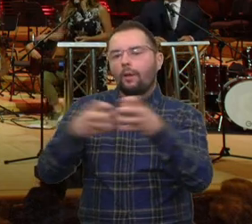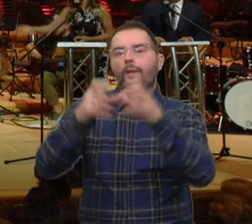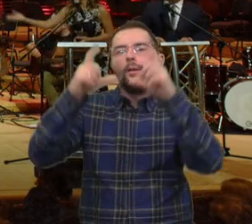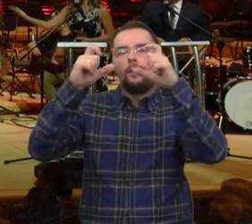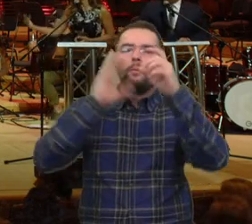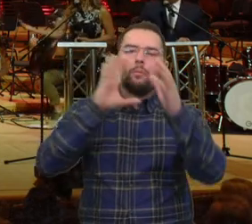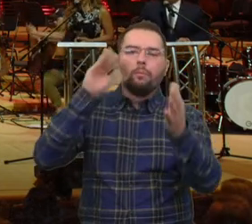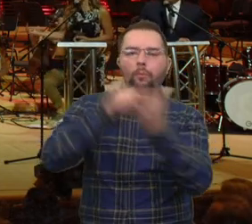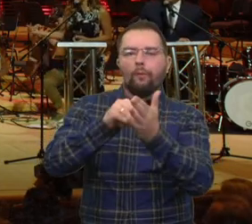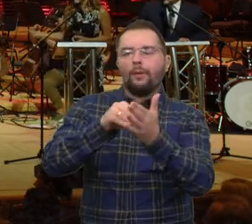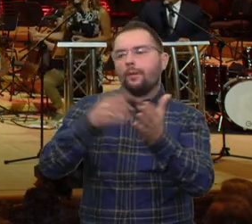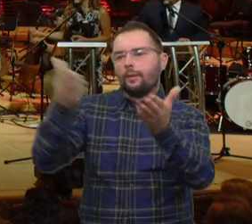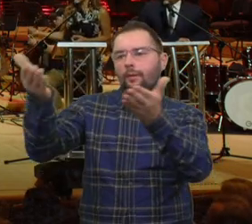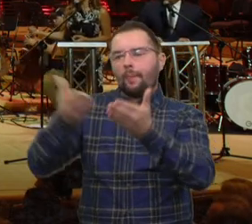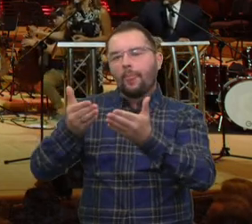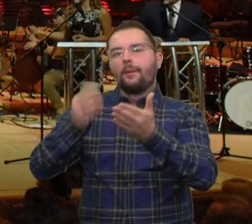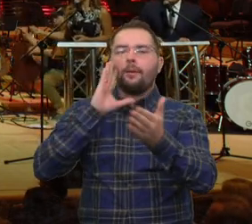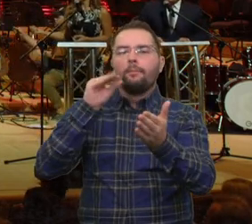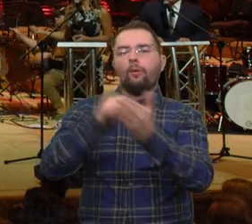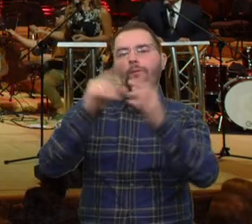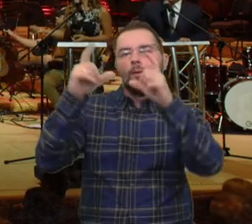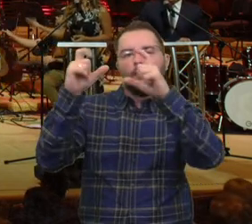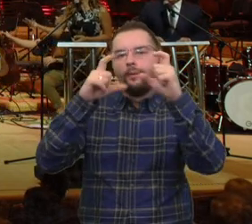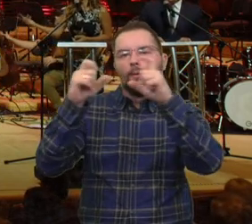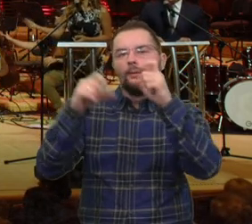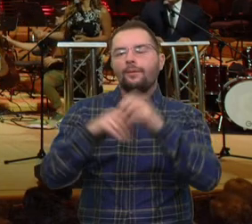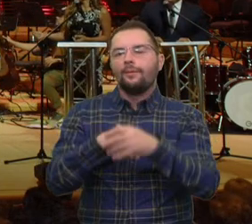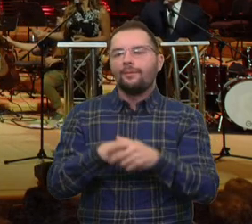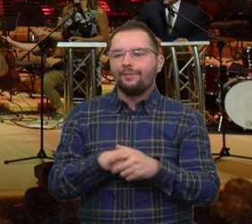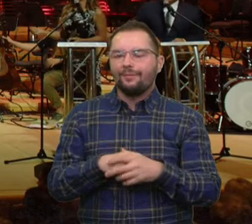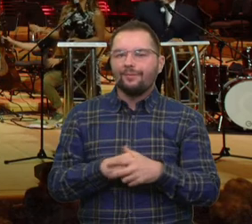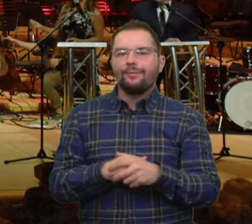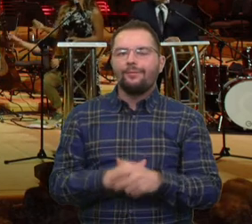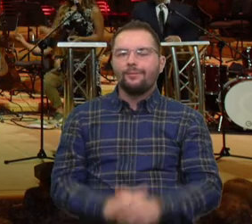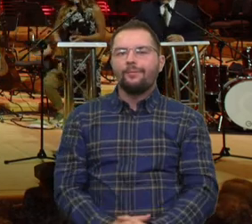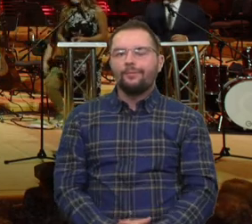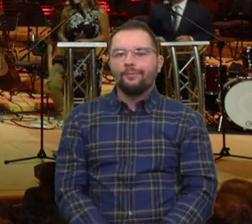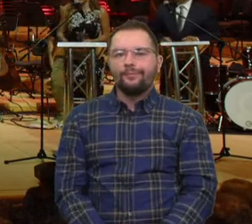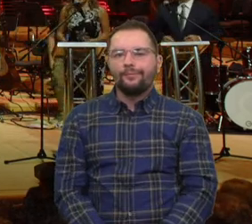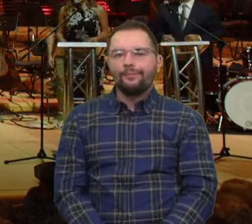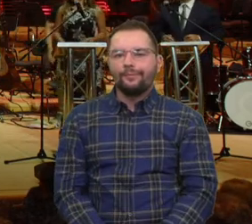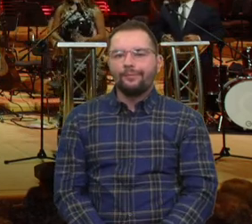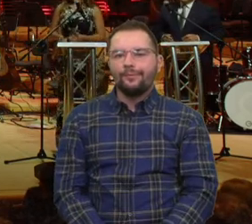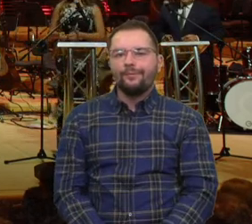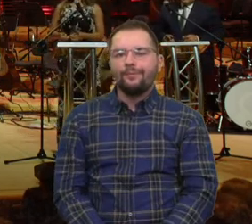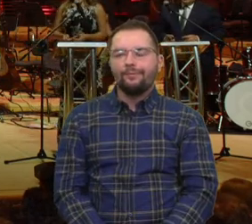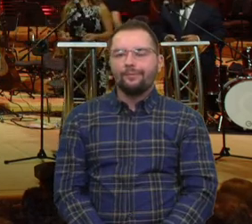Powtórzyć, prawda? Zapraszamy panowie do nas. To nie jest daleko, panowie, nie, nie, nie. No dajcie spokój.